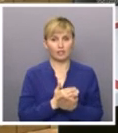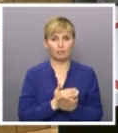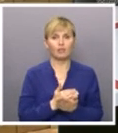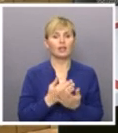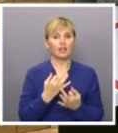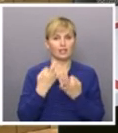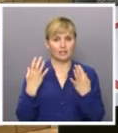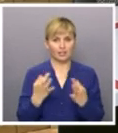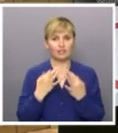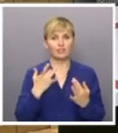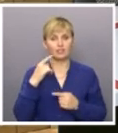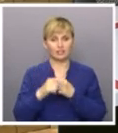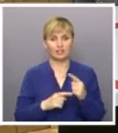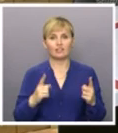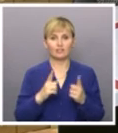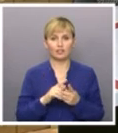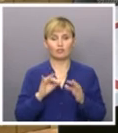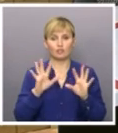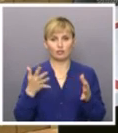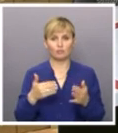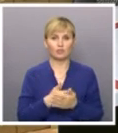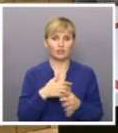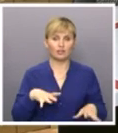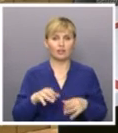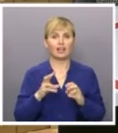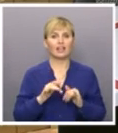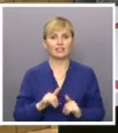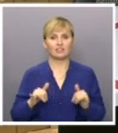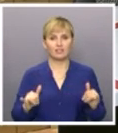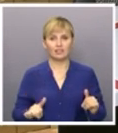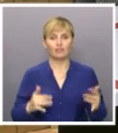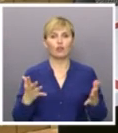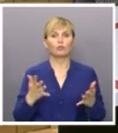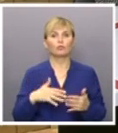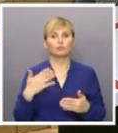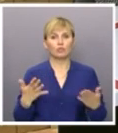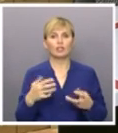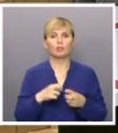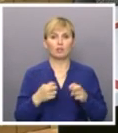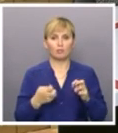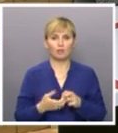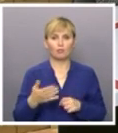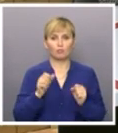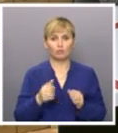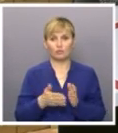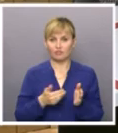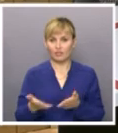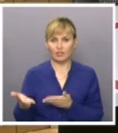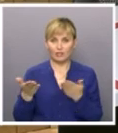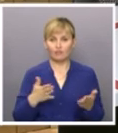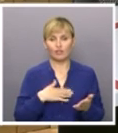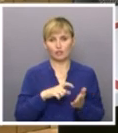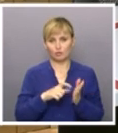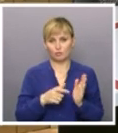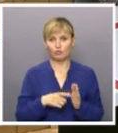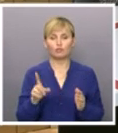курсе обязательно всех событий, которые происходят на данном рынке, как он развивается, в какую сторону, какие проблемы. Мы будем звать вас еще раз в нашу студию